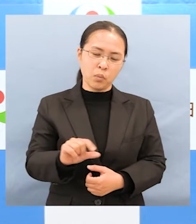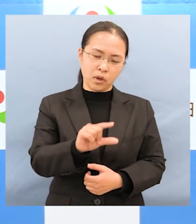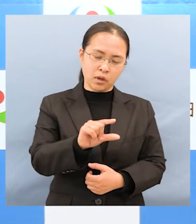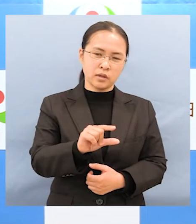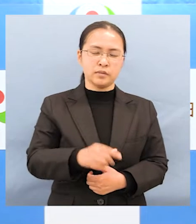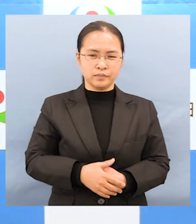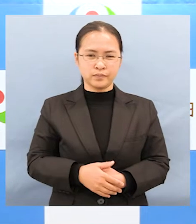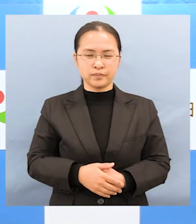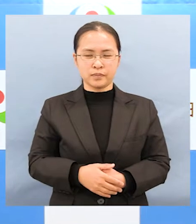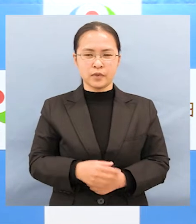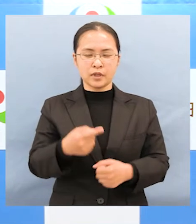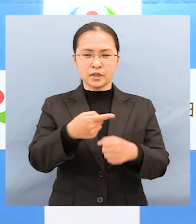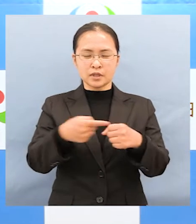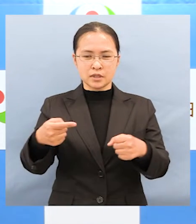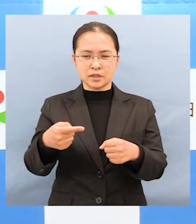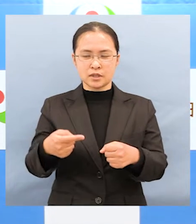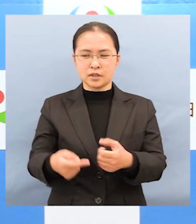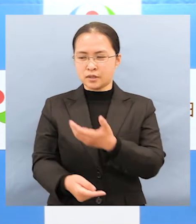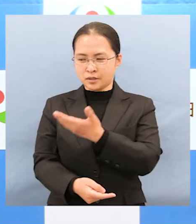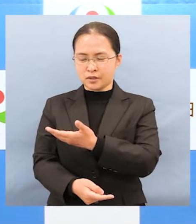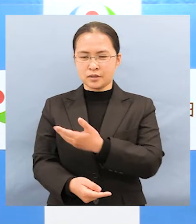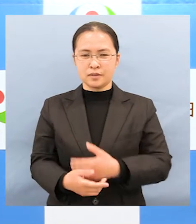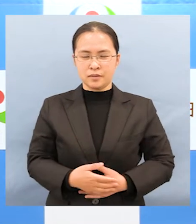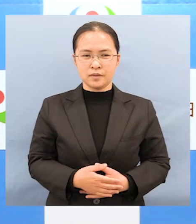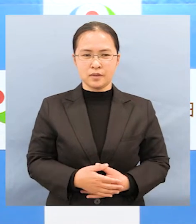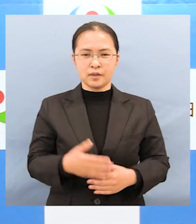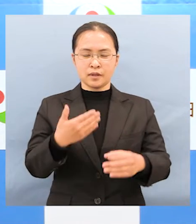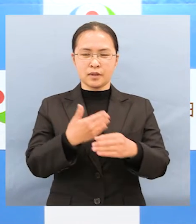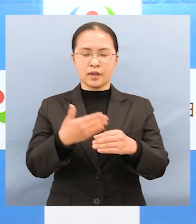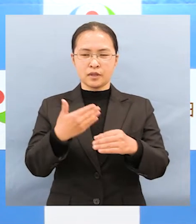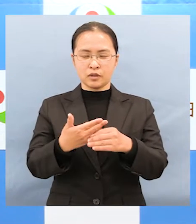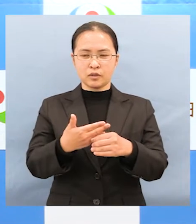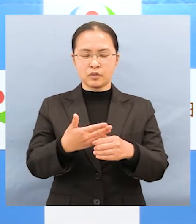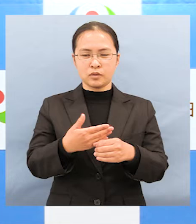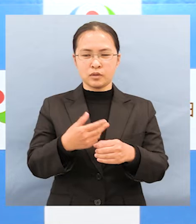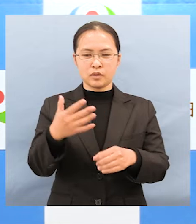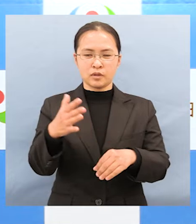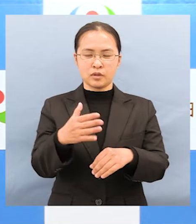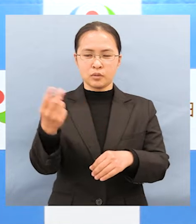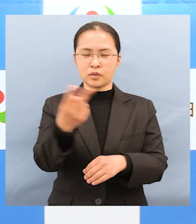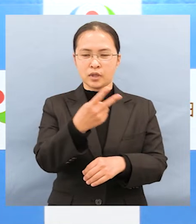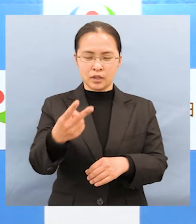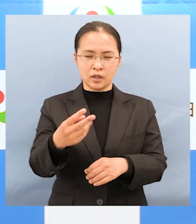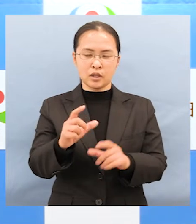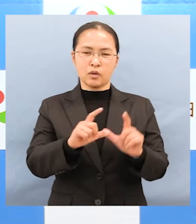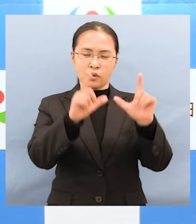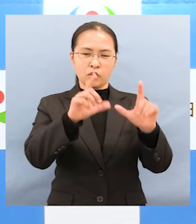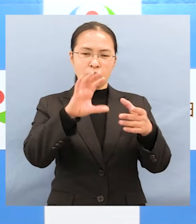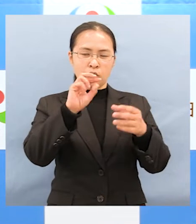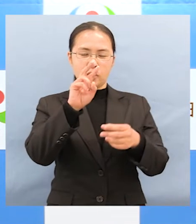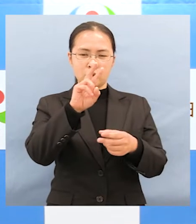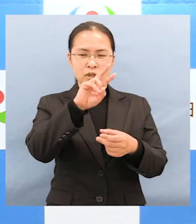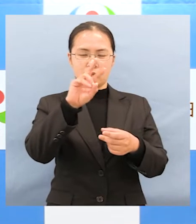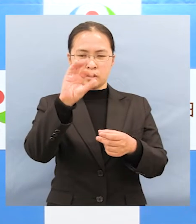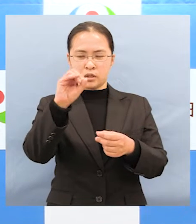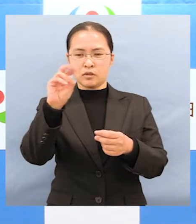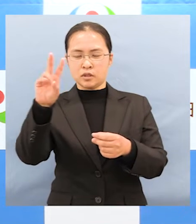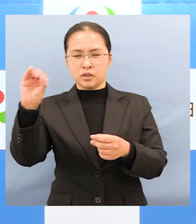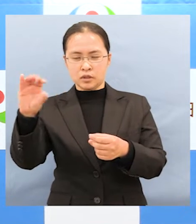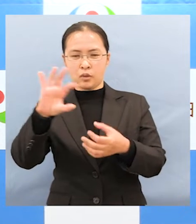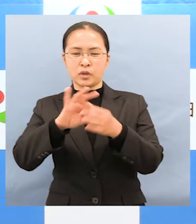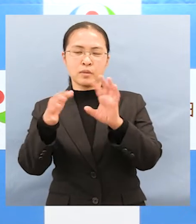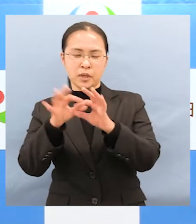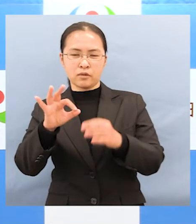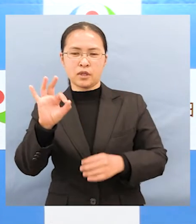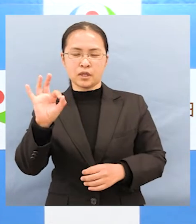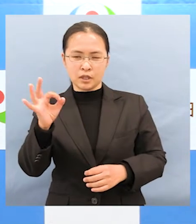ですが、1位はこの日産に伊藤ペアが東京2020オリンピックで金メダルということ